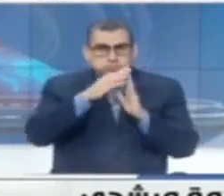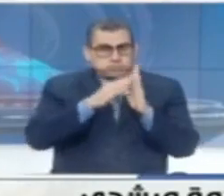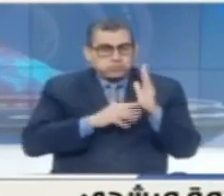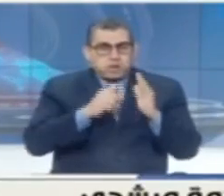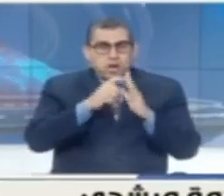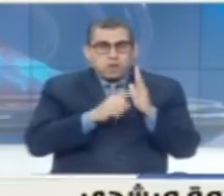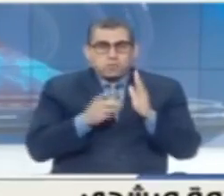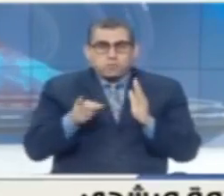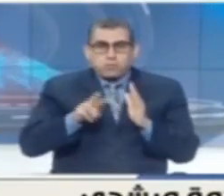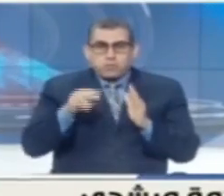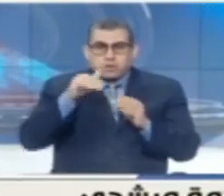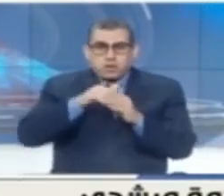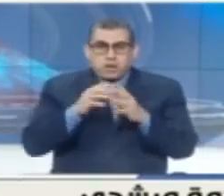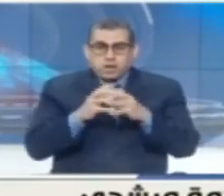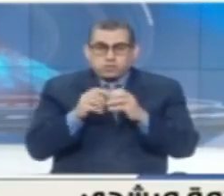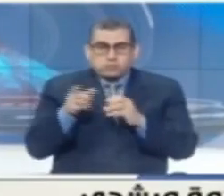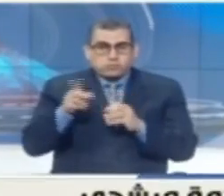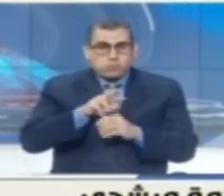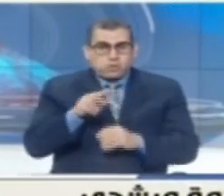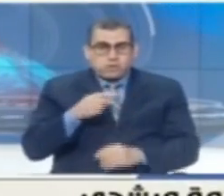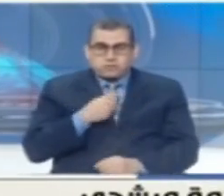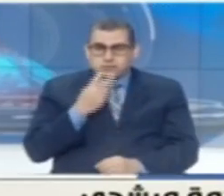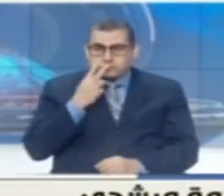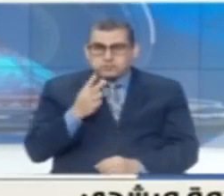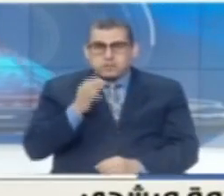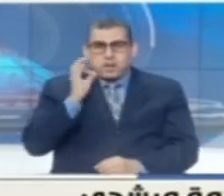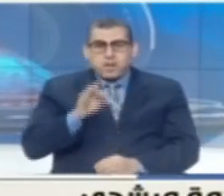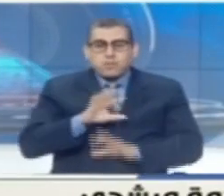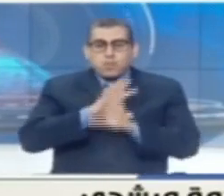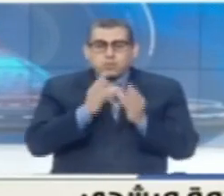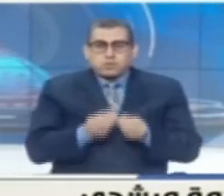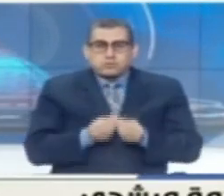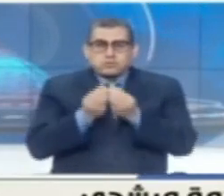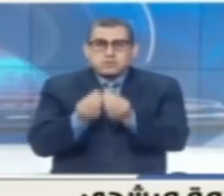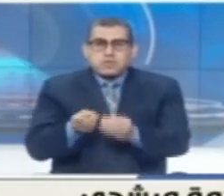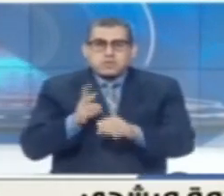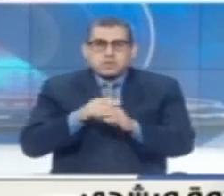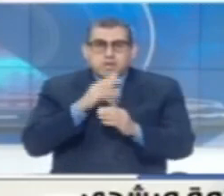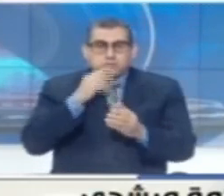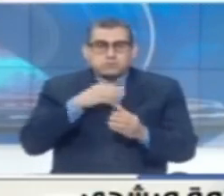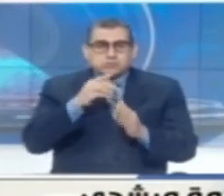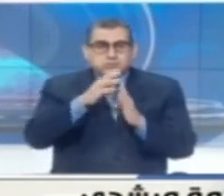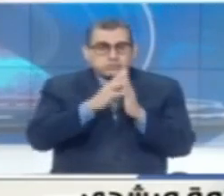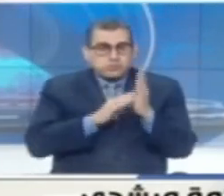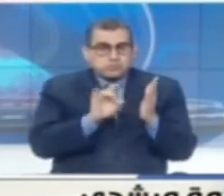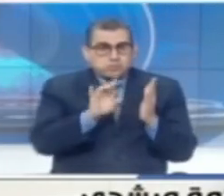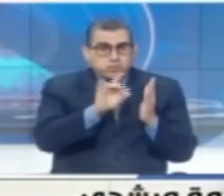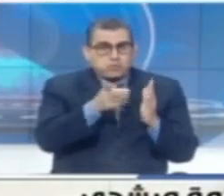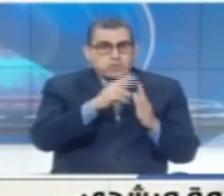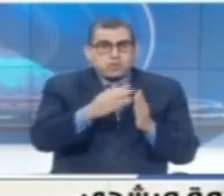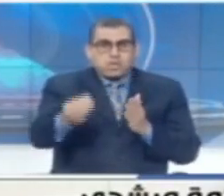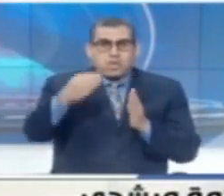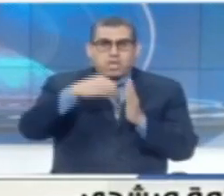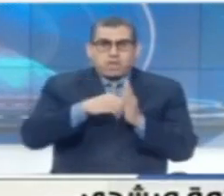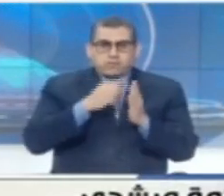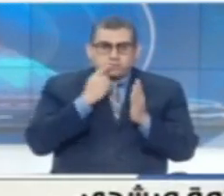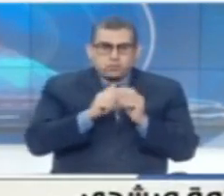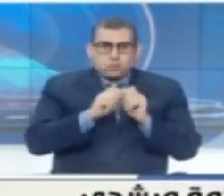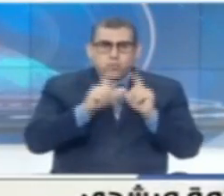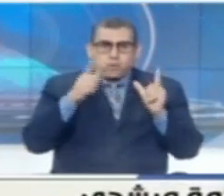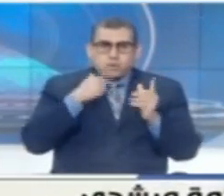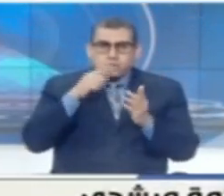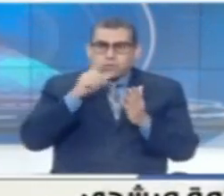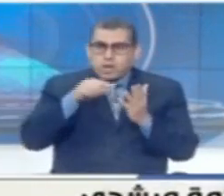القانون ومضمون الأمر الذي أدى إلى رجوع معظم من تم استبعادهم على الرغم من وضوح أسباب استبعادهم